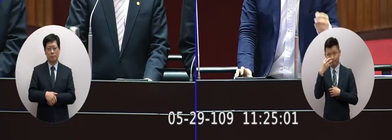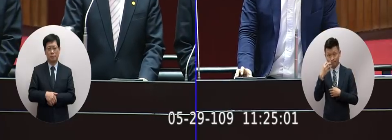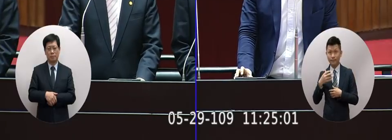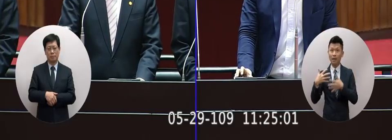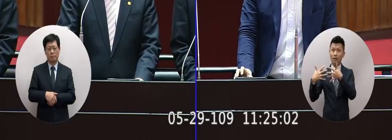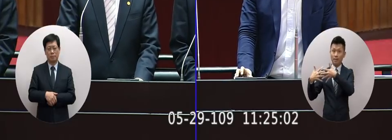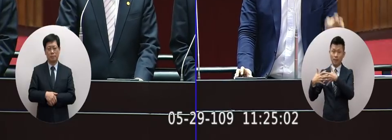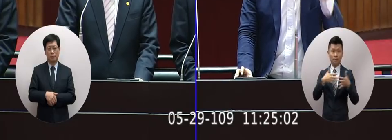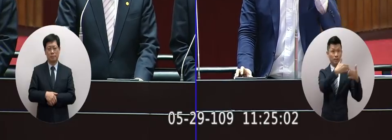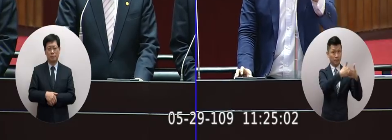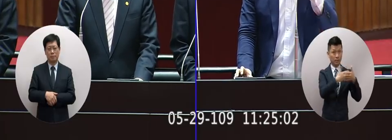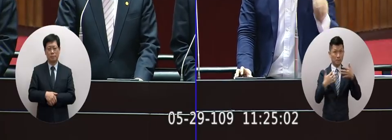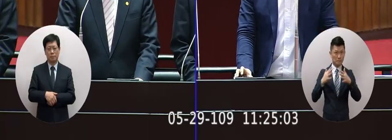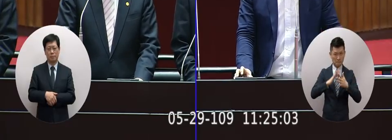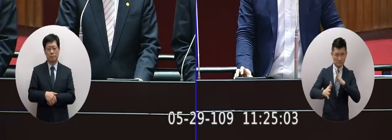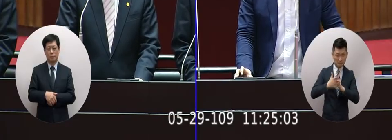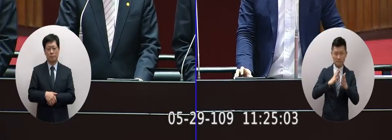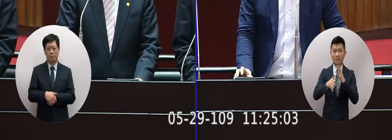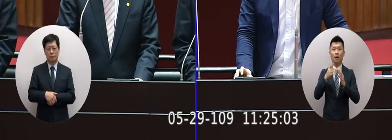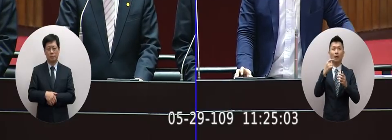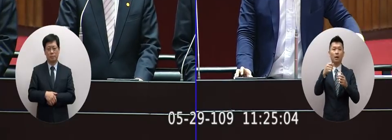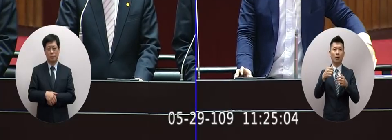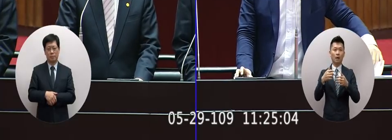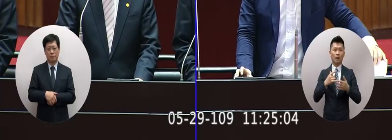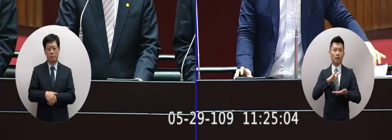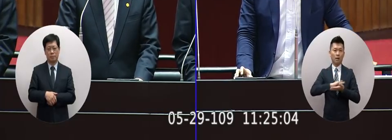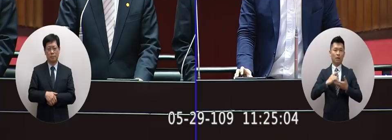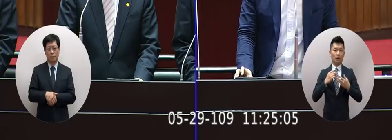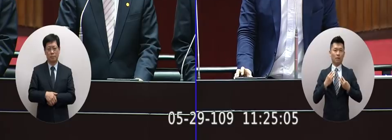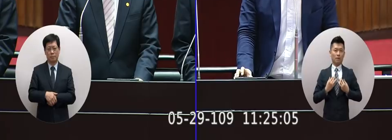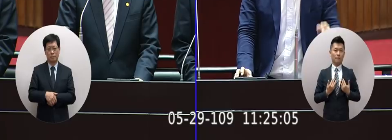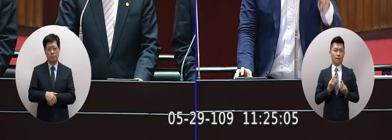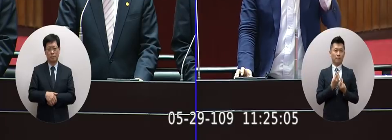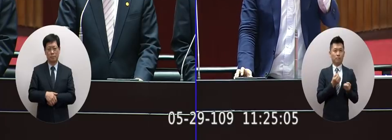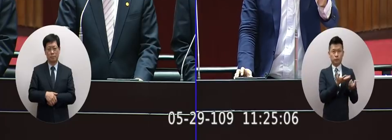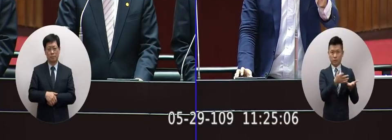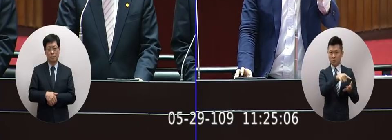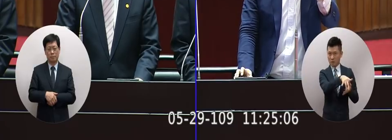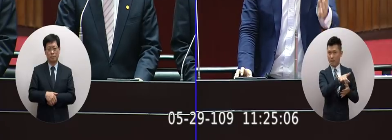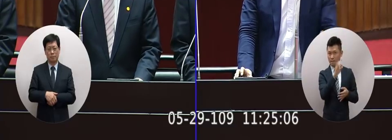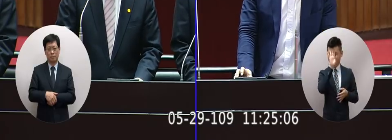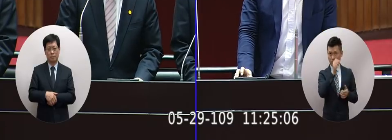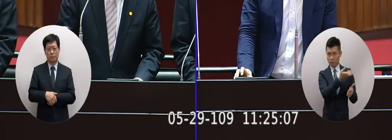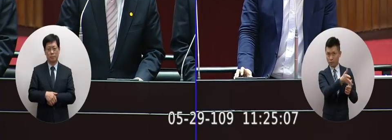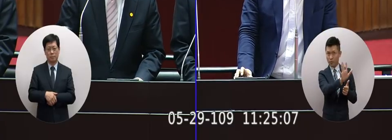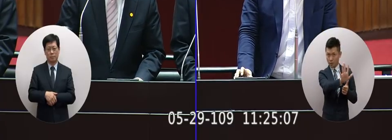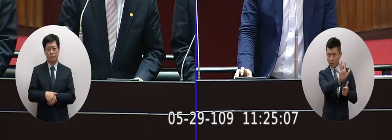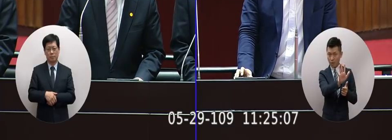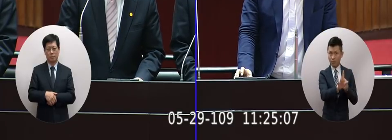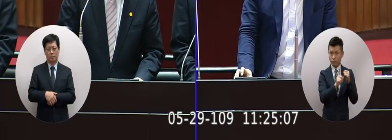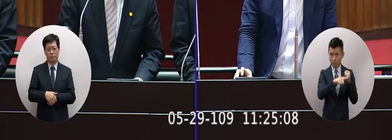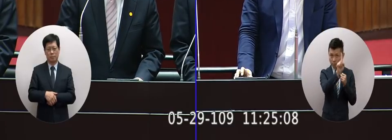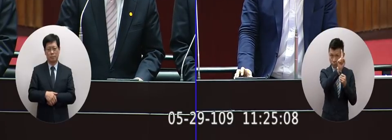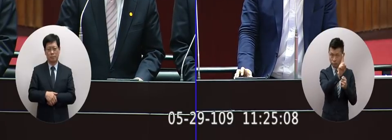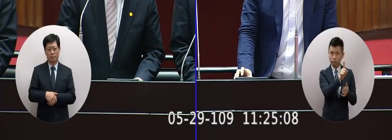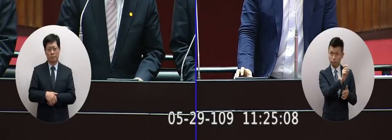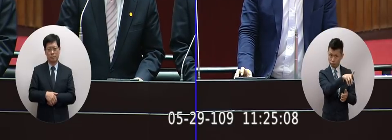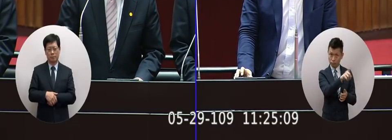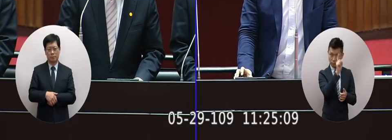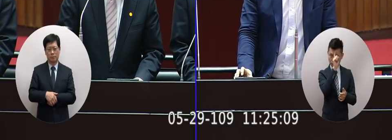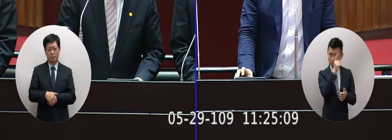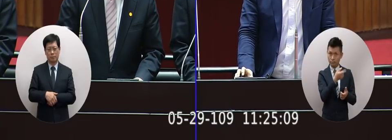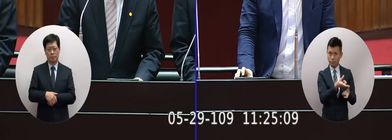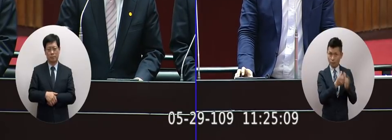括美中贸易战的议题，包括甚至武汉肺炎到底因遐阁有案例的议题，拢最后一道吼，希望讲会当甲恁加